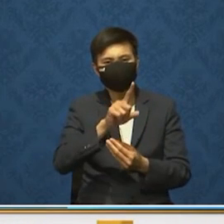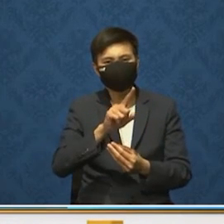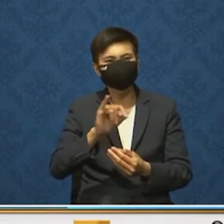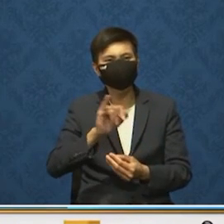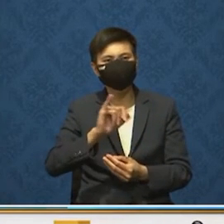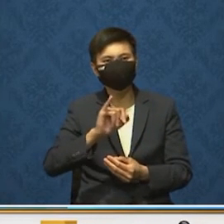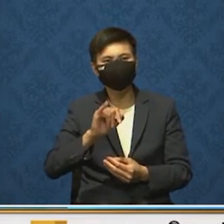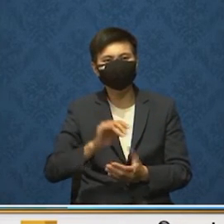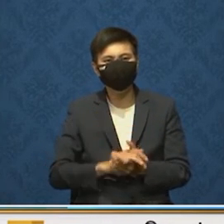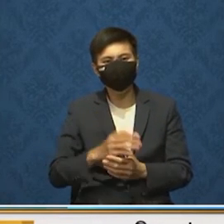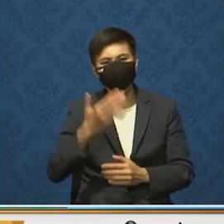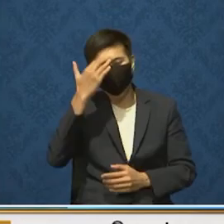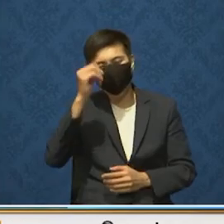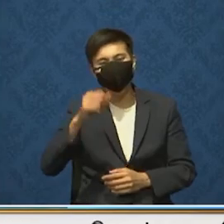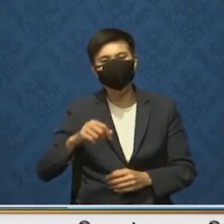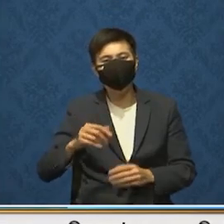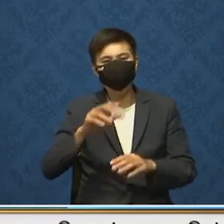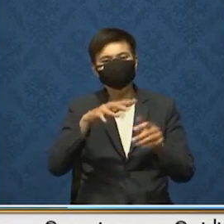ฟงคิดูนะครับ